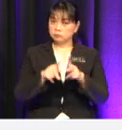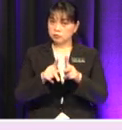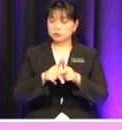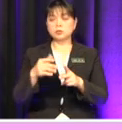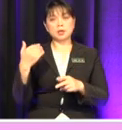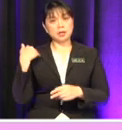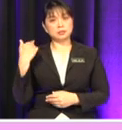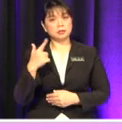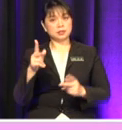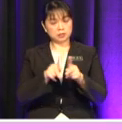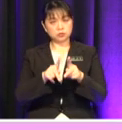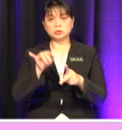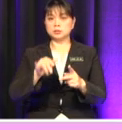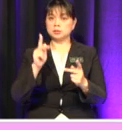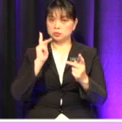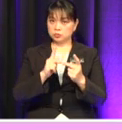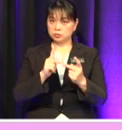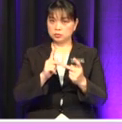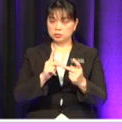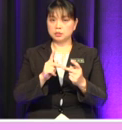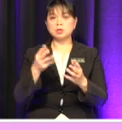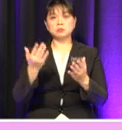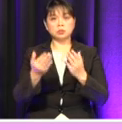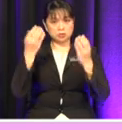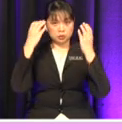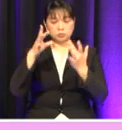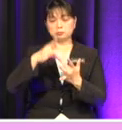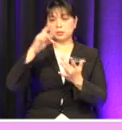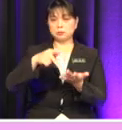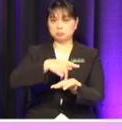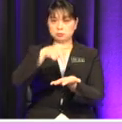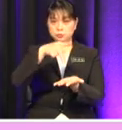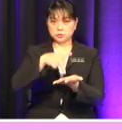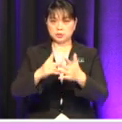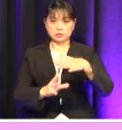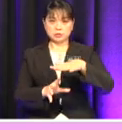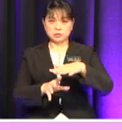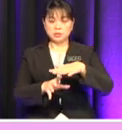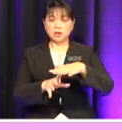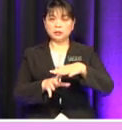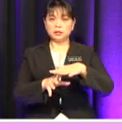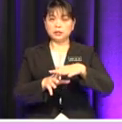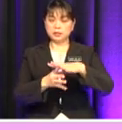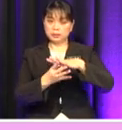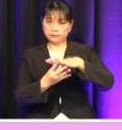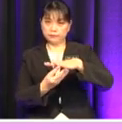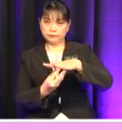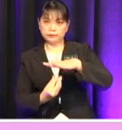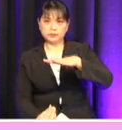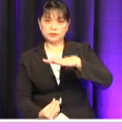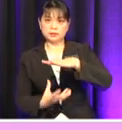Jadi mungkin saya pilih pusat Gravity yang lebih senangnya kita pilih yang senang untuk